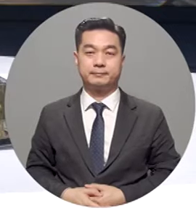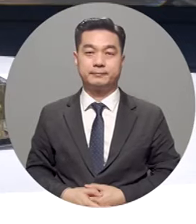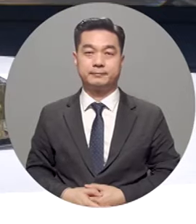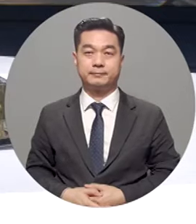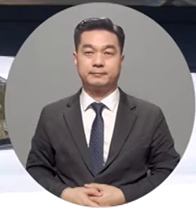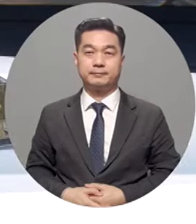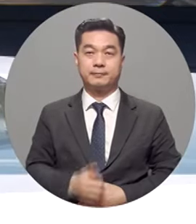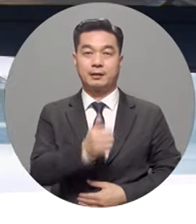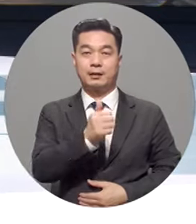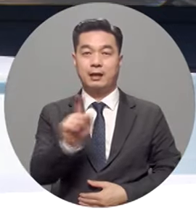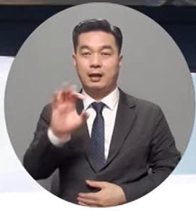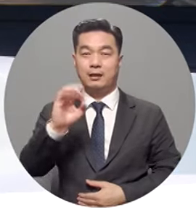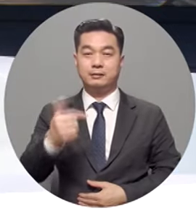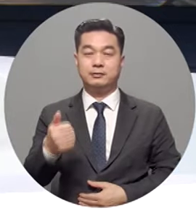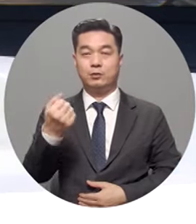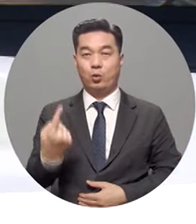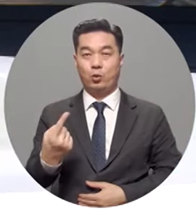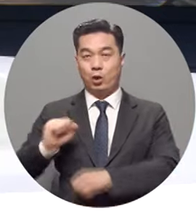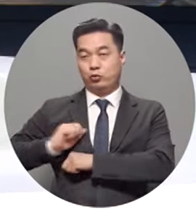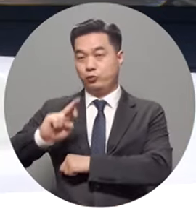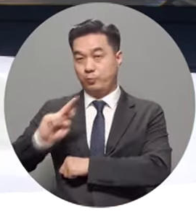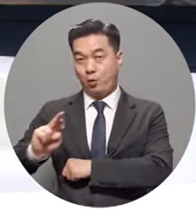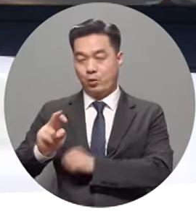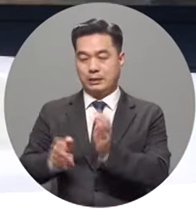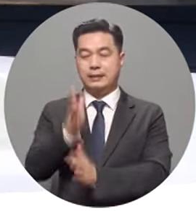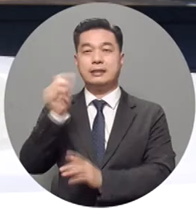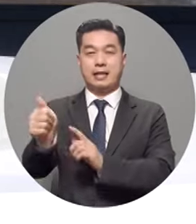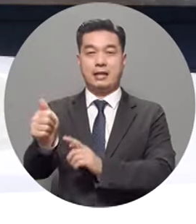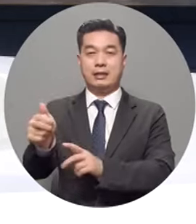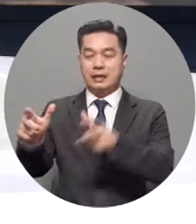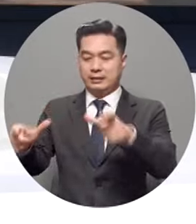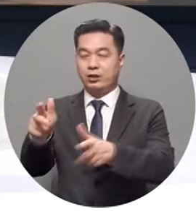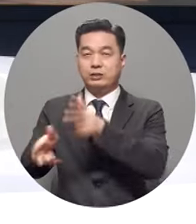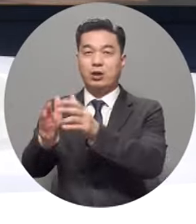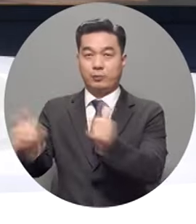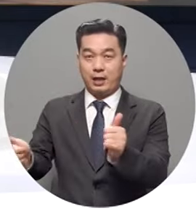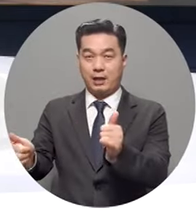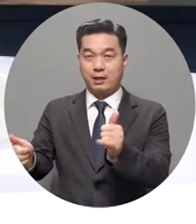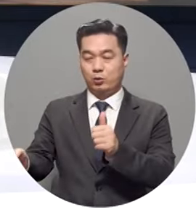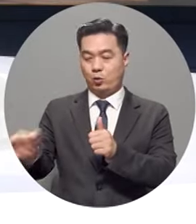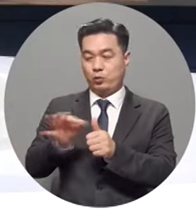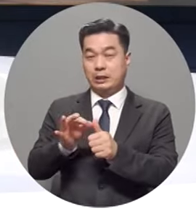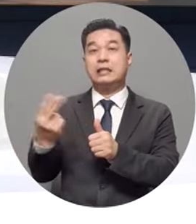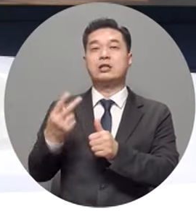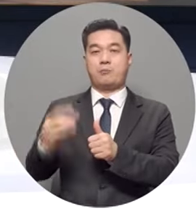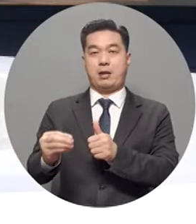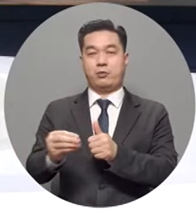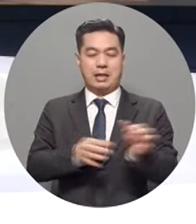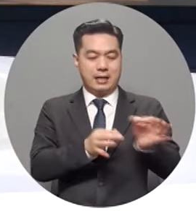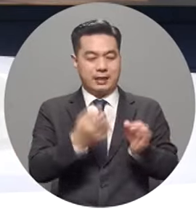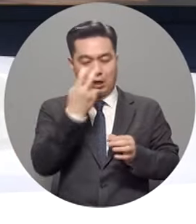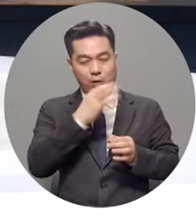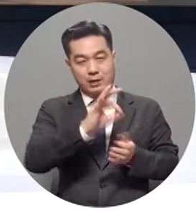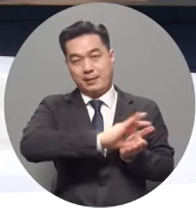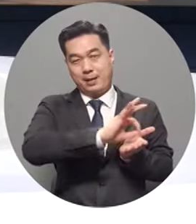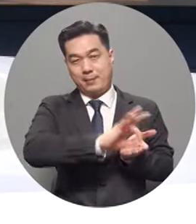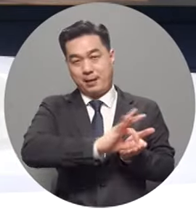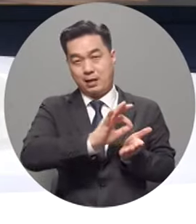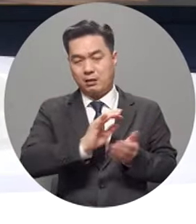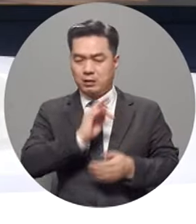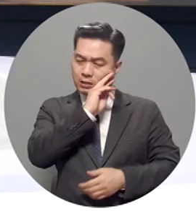하은호 경기도 군포시장이 지역 사업가에게 받은 돈 2천만 원으로 본인 소유의 상가 관리비를 내는 데 썼다는